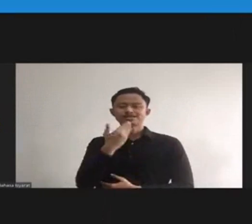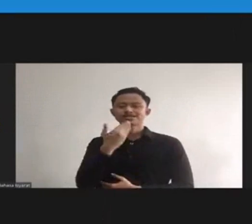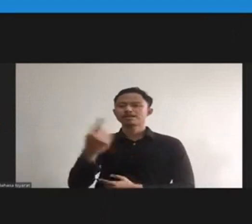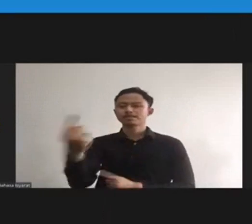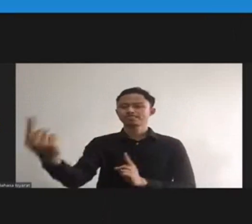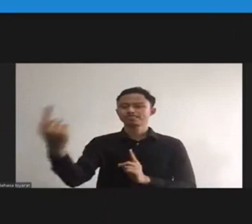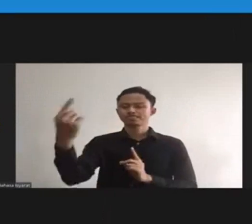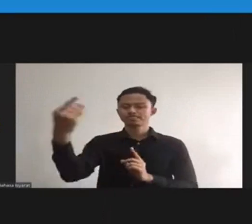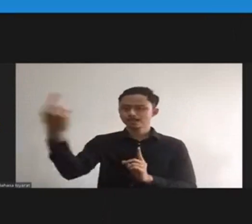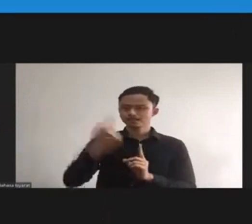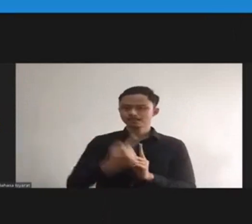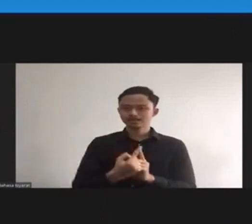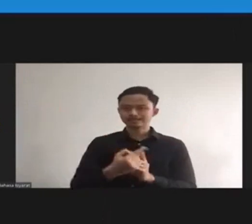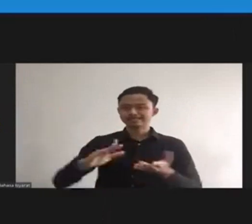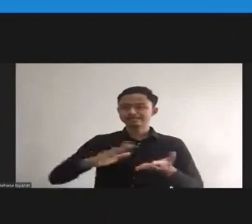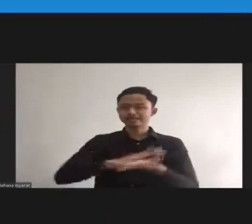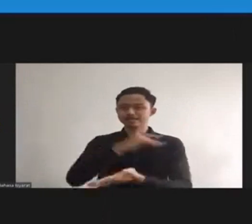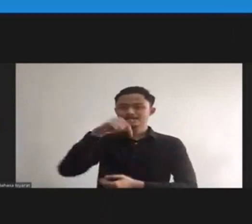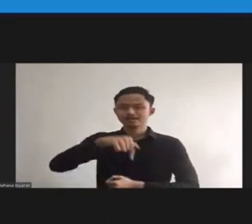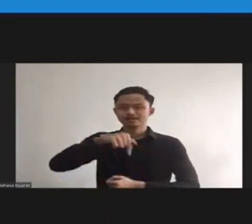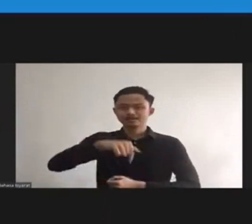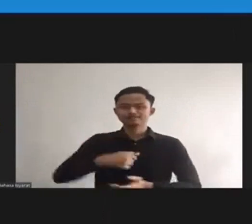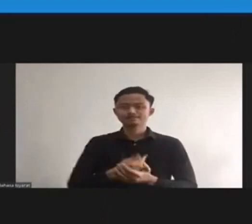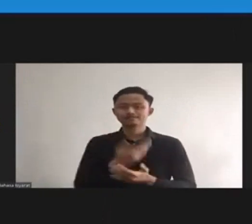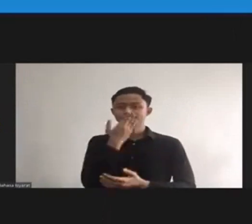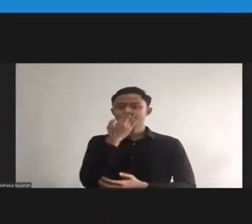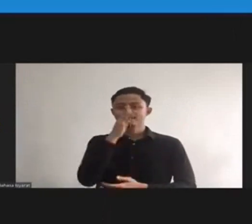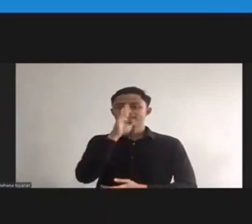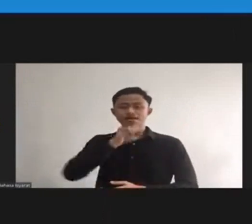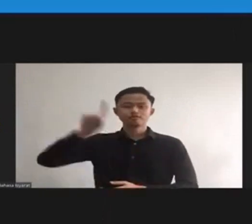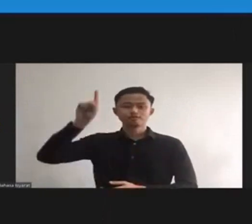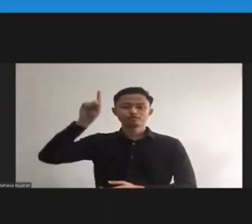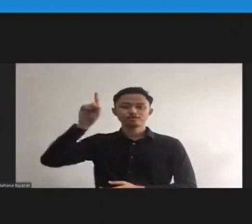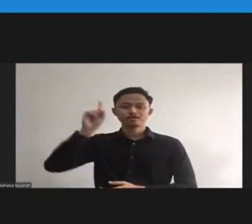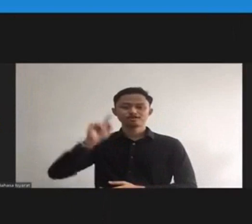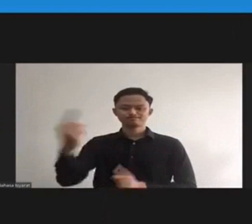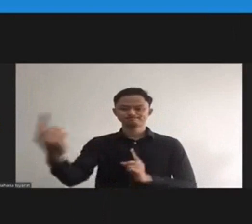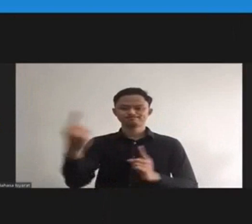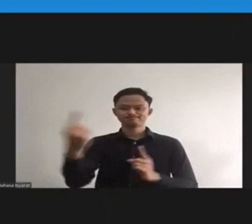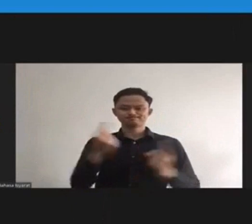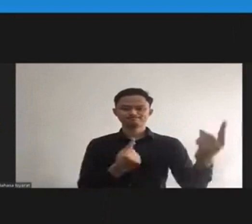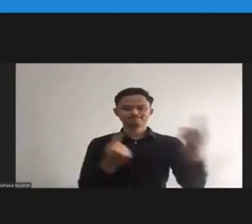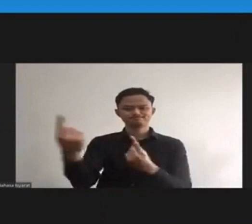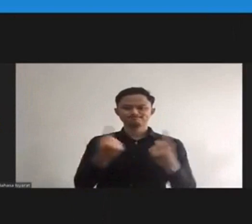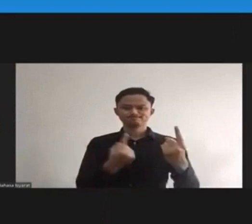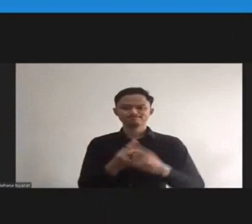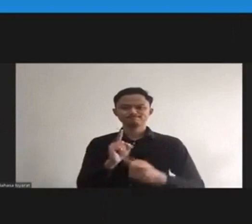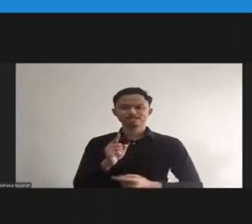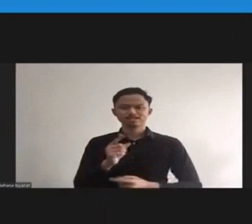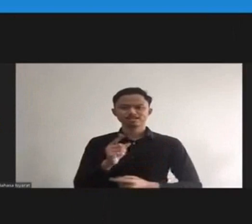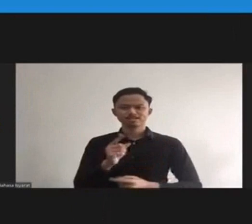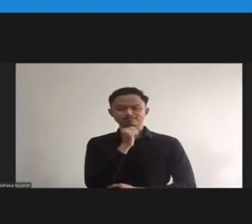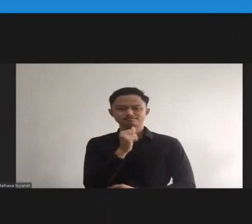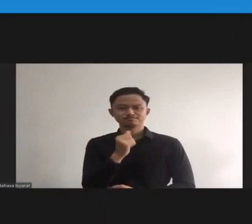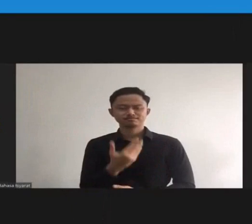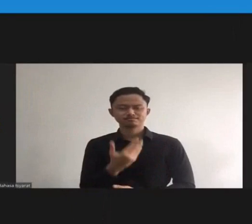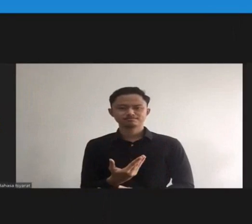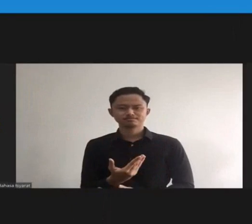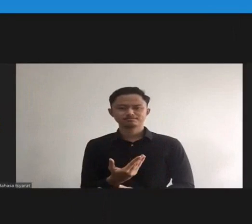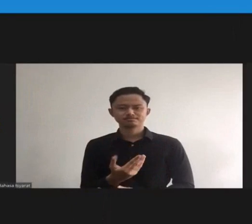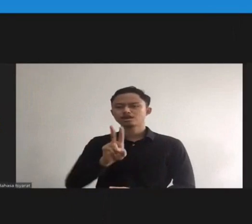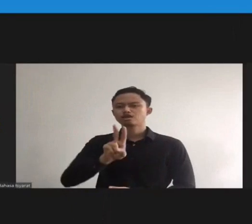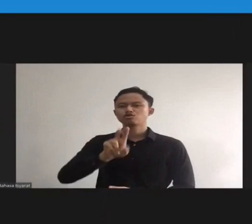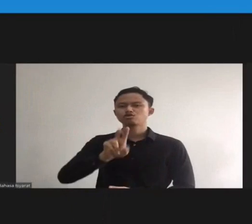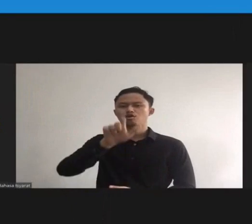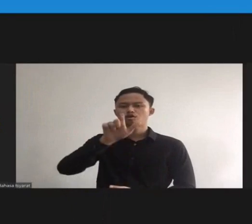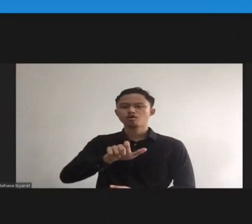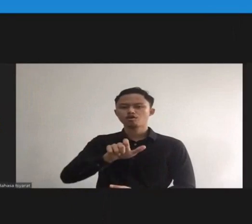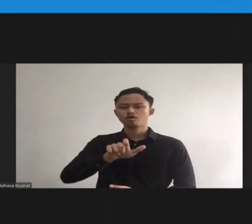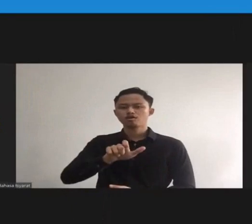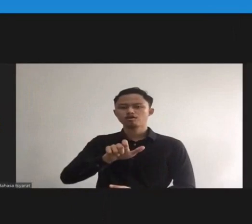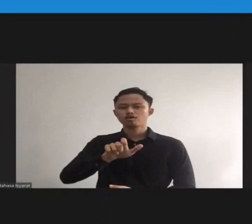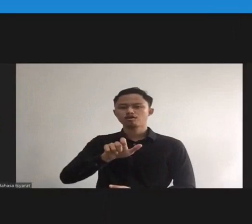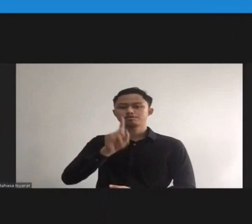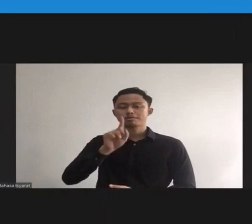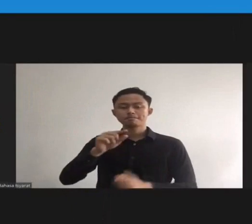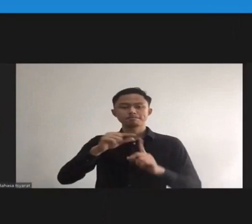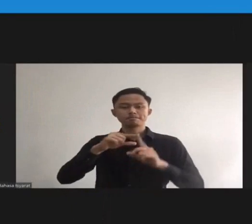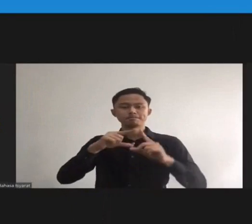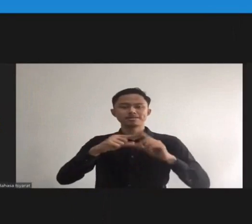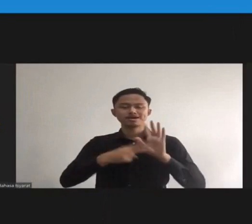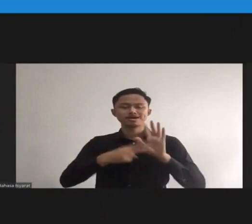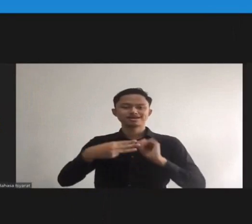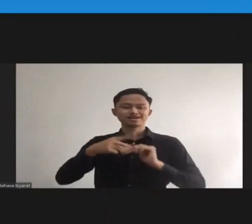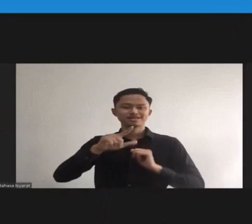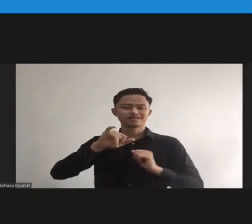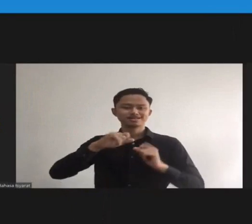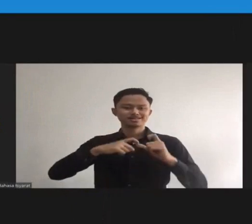kali ini. Alhamdulillah sudah hadir bersama kita dua orang dari 4 orang panelis yang akan